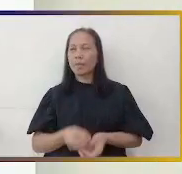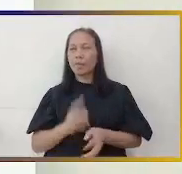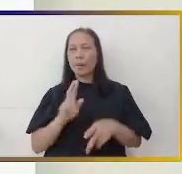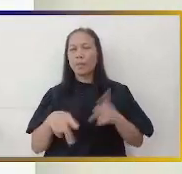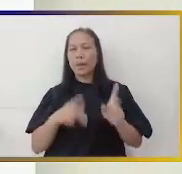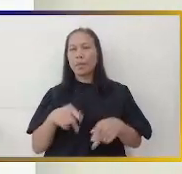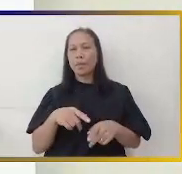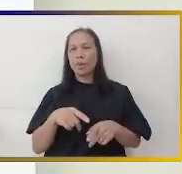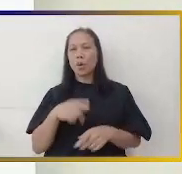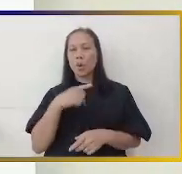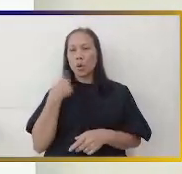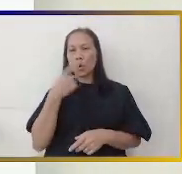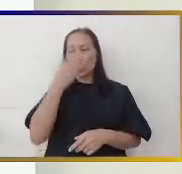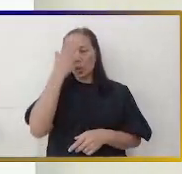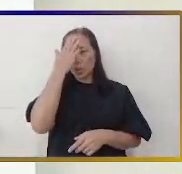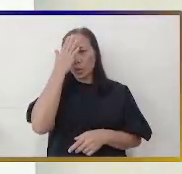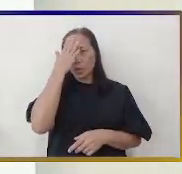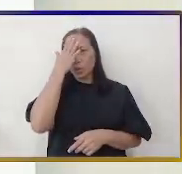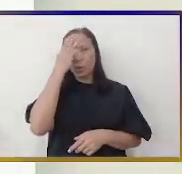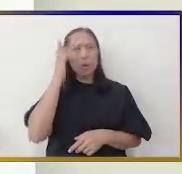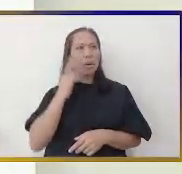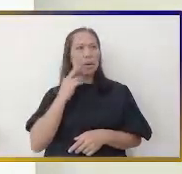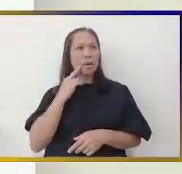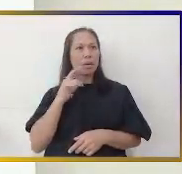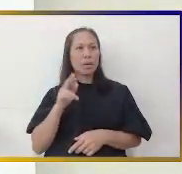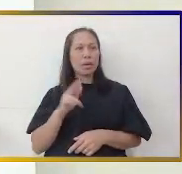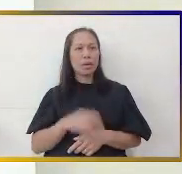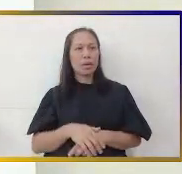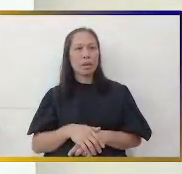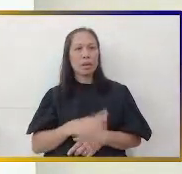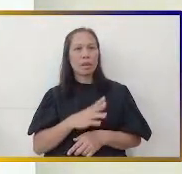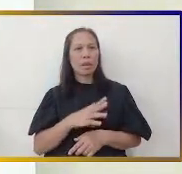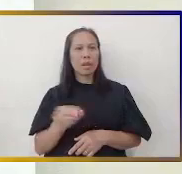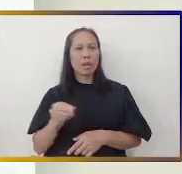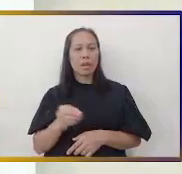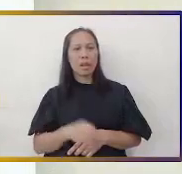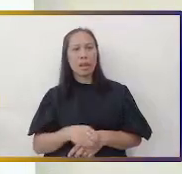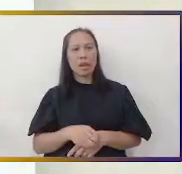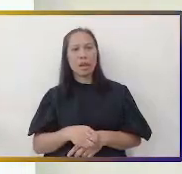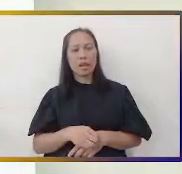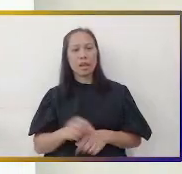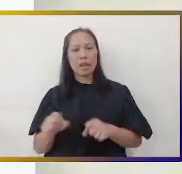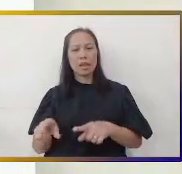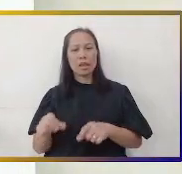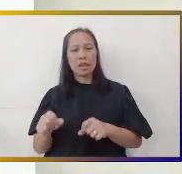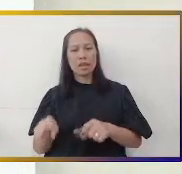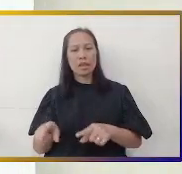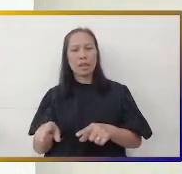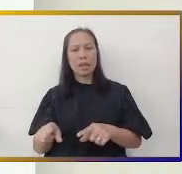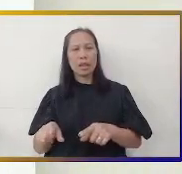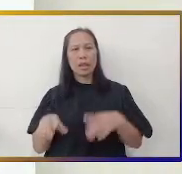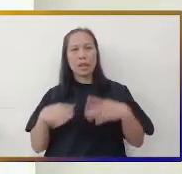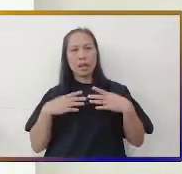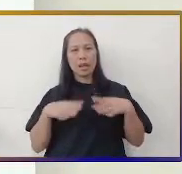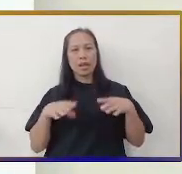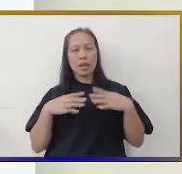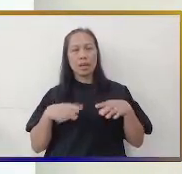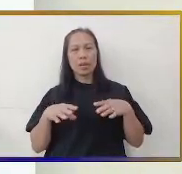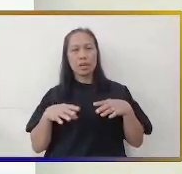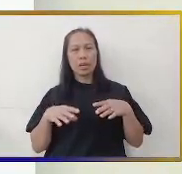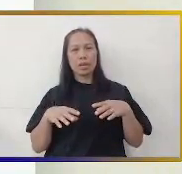nila Mahilig ako sa damit kaya yun yung binigay sa akin ng panginoon ibenta mo yung mga damit mong hindi mo naman masyadong